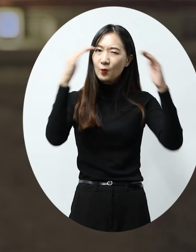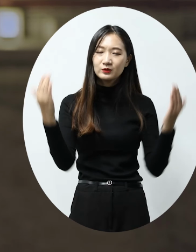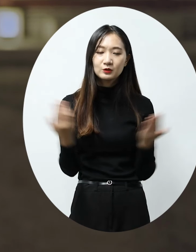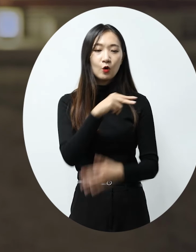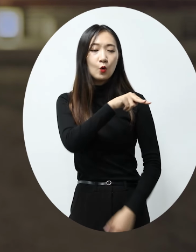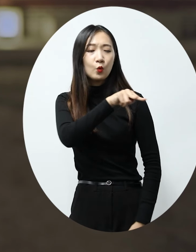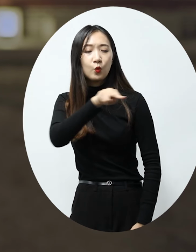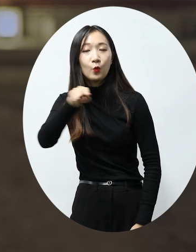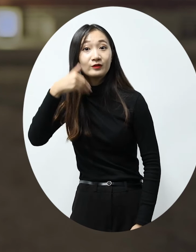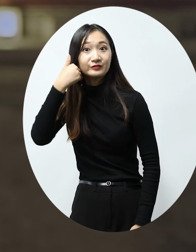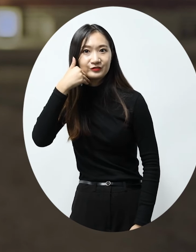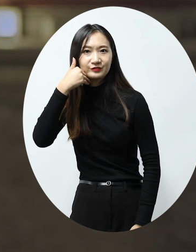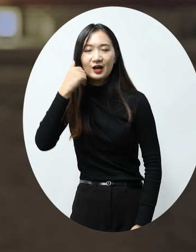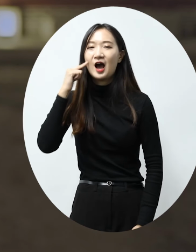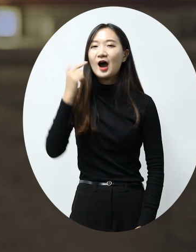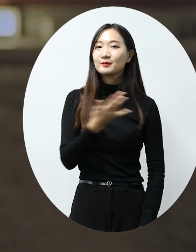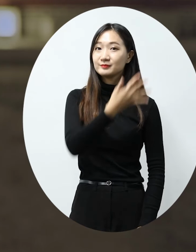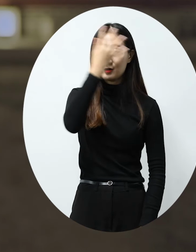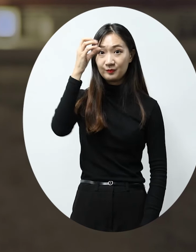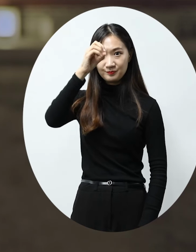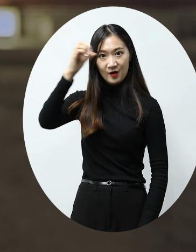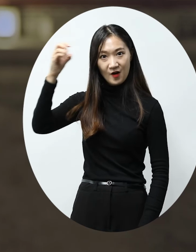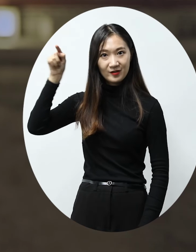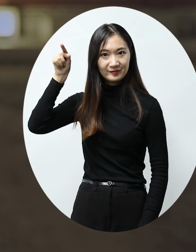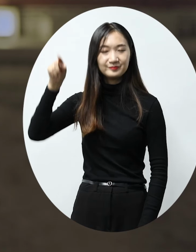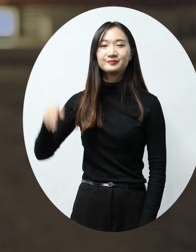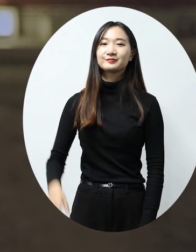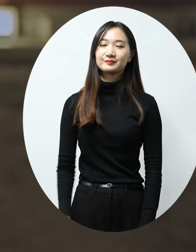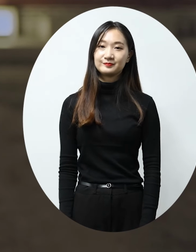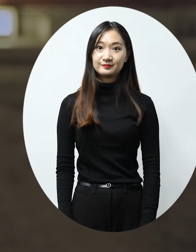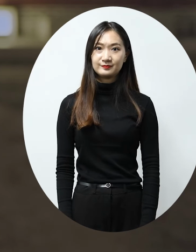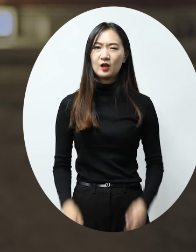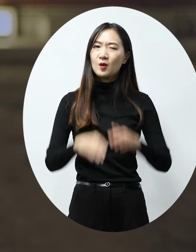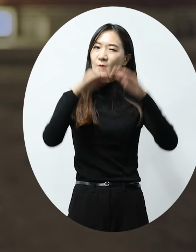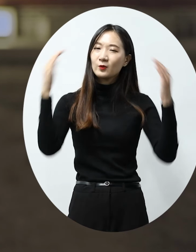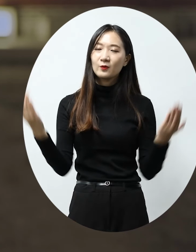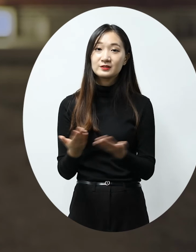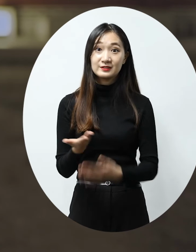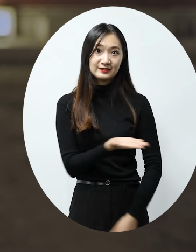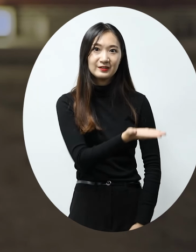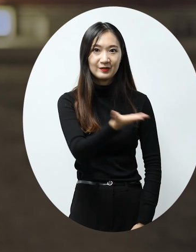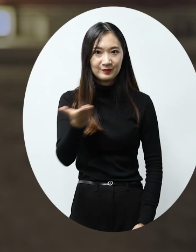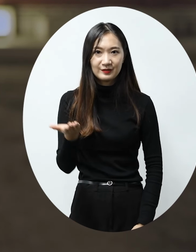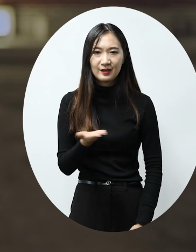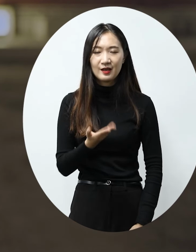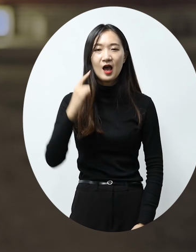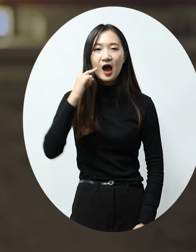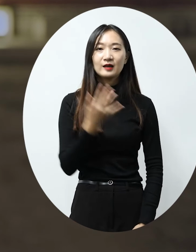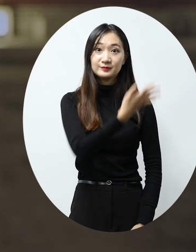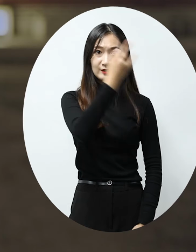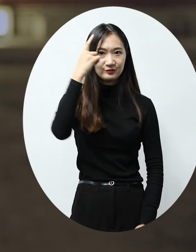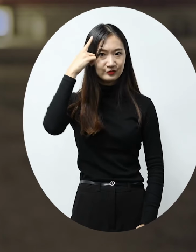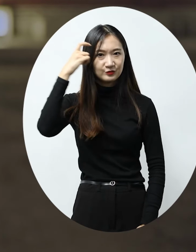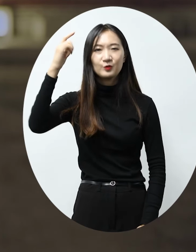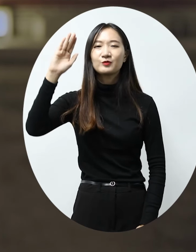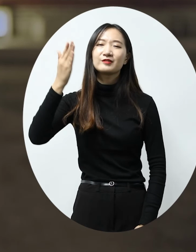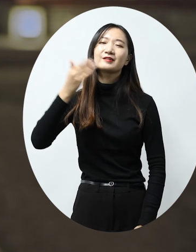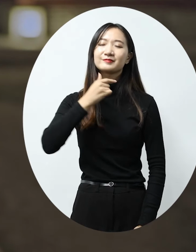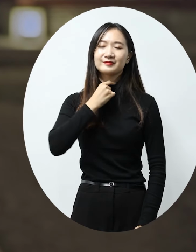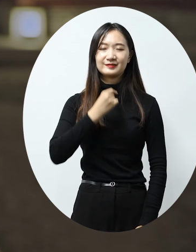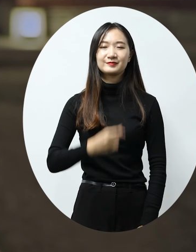모든 것을 지켜보았던 아름다운 별빛까지 이 모든 것이 손님에게 아름다운 추억이 되셨길